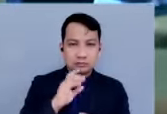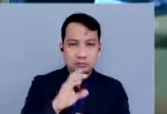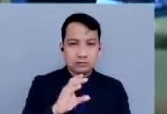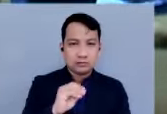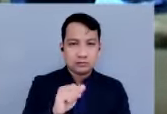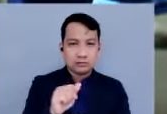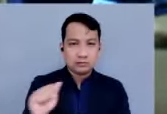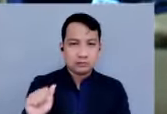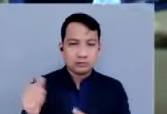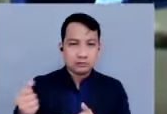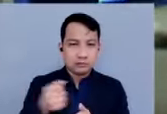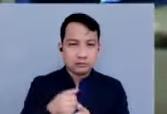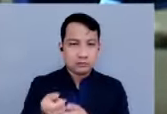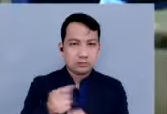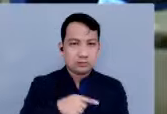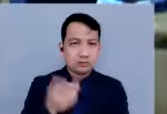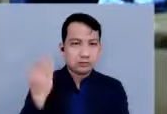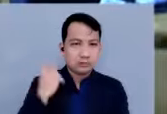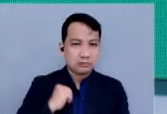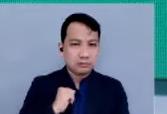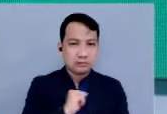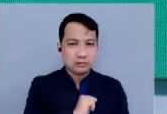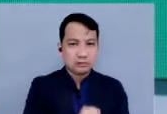nakuha niya noong senador pa siya.